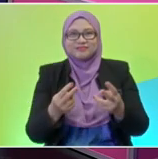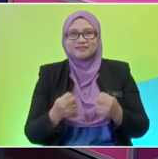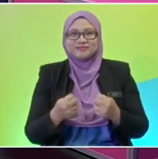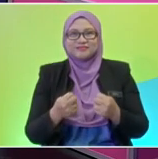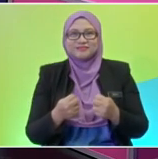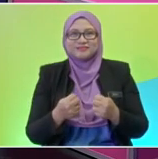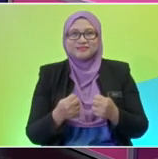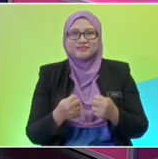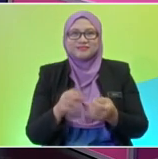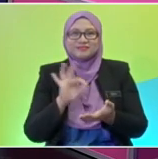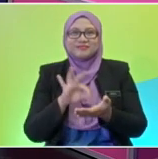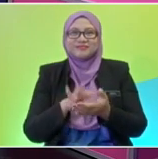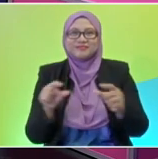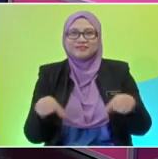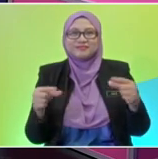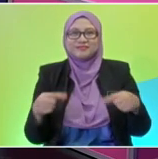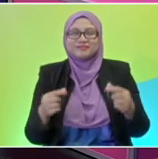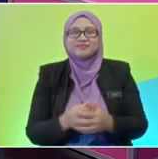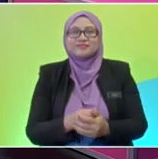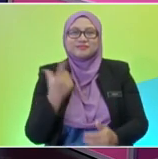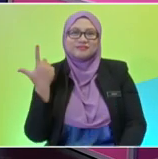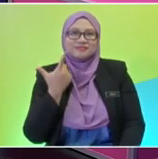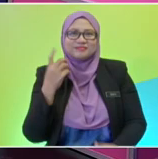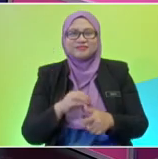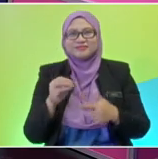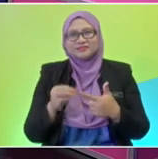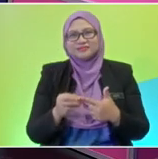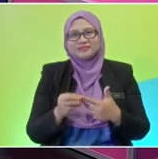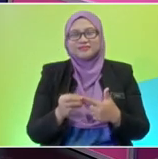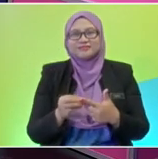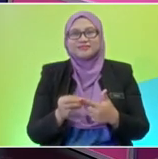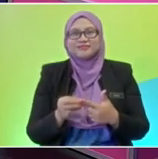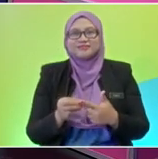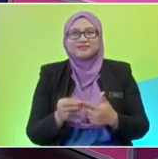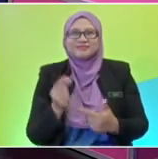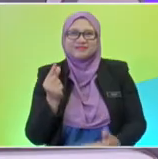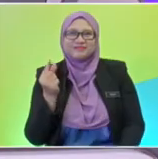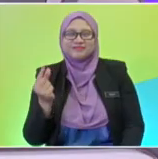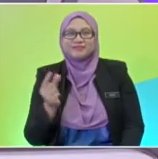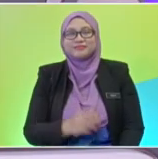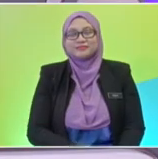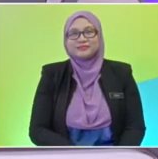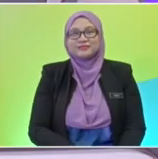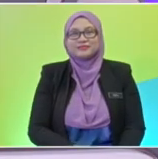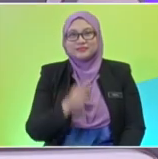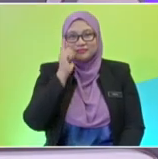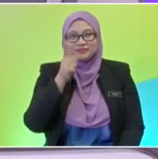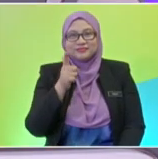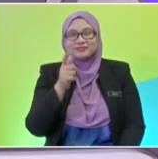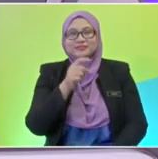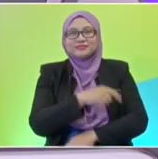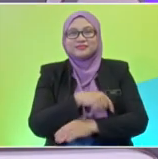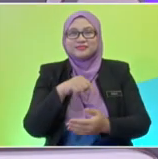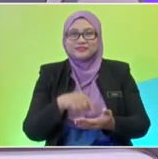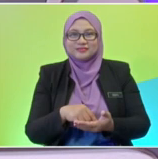kadang-kadang ke atau tiada langsung kadang-kadang kita akan lihat oke Hari ini mungkin selepas kelas hari ini mungkin